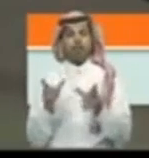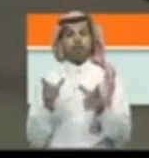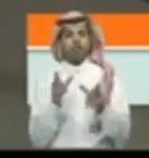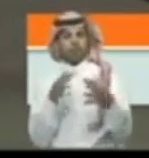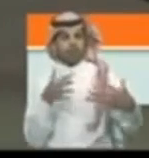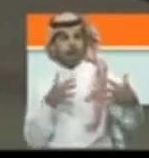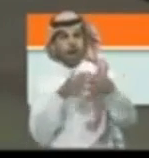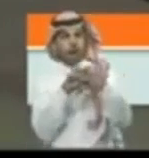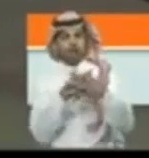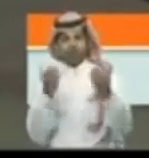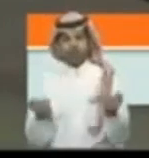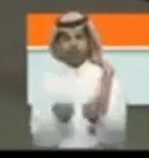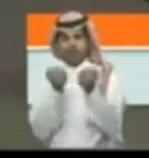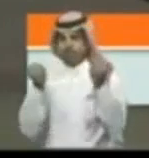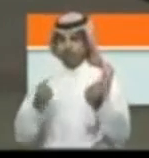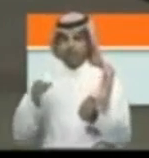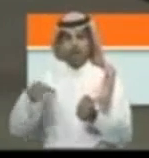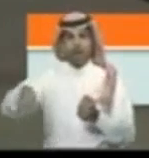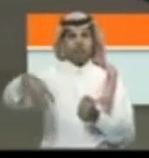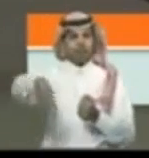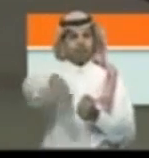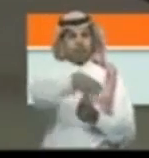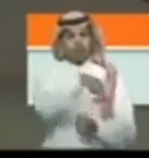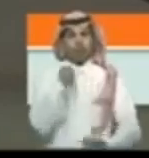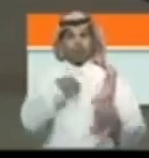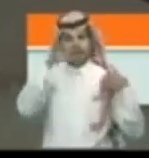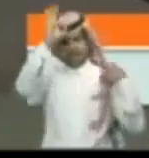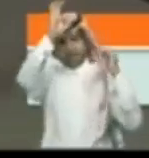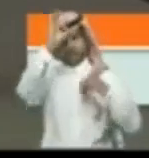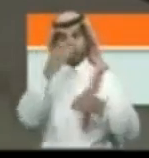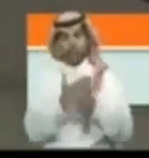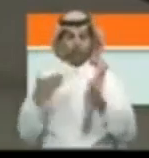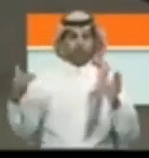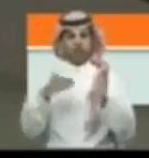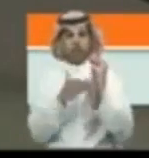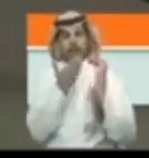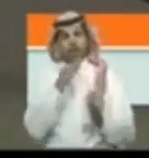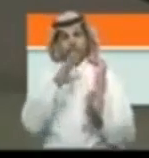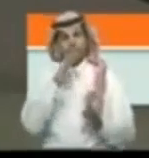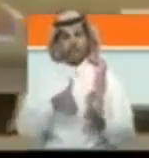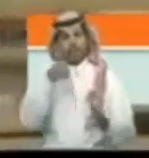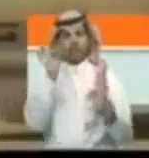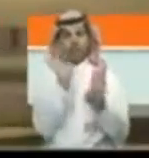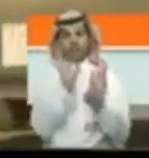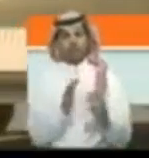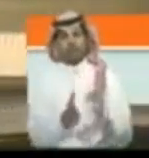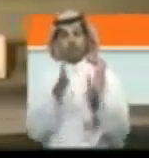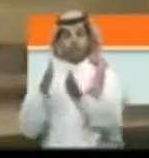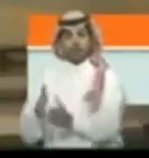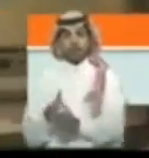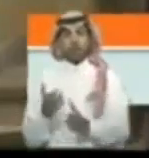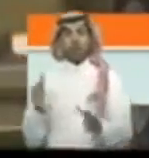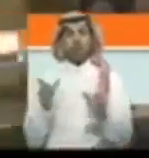القطاعات لجميع التمارين والفرضيات كما رسم لها، وقد حققت ولله الحمد كل الأهداف. للحفاظ على